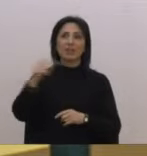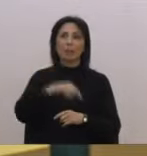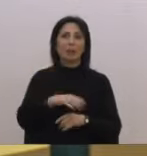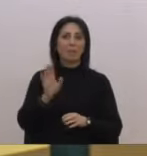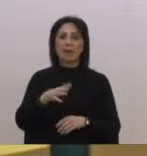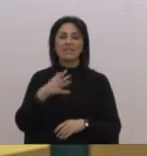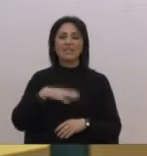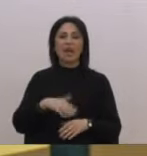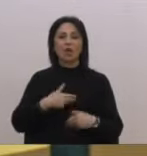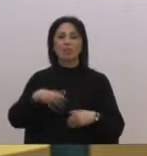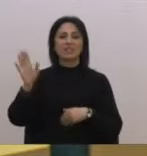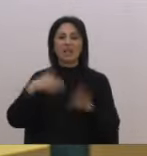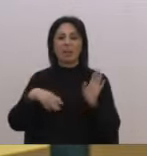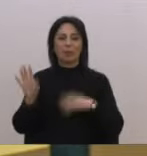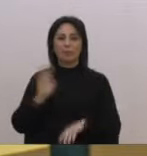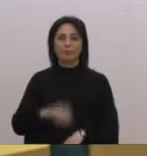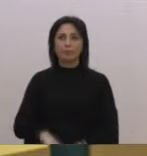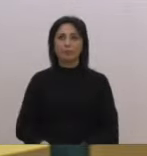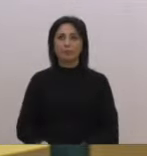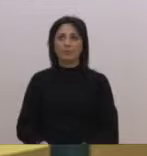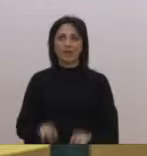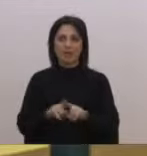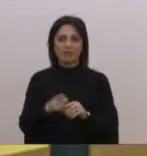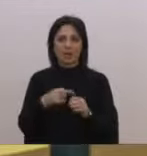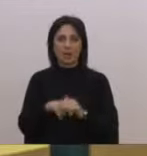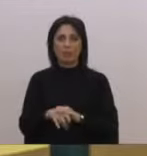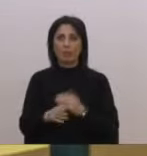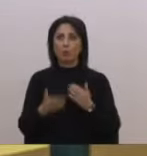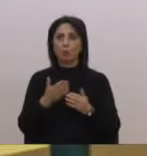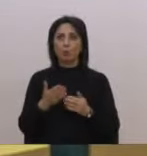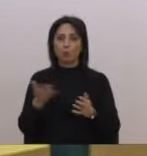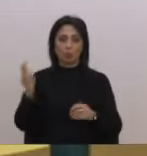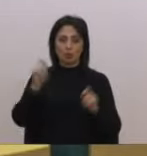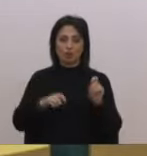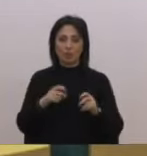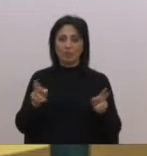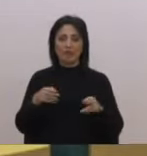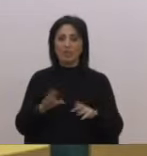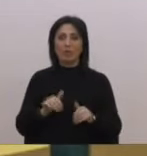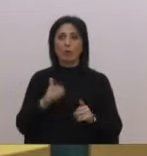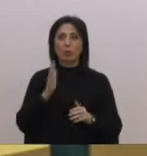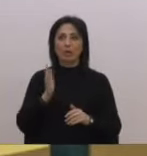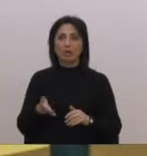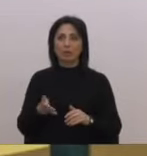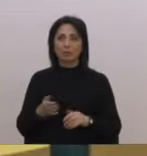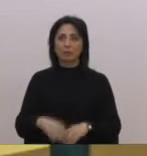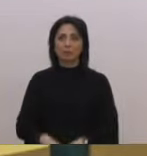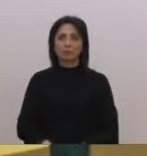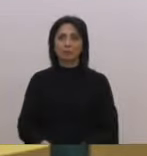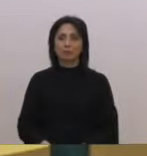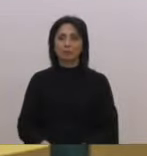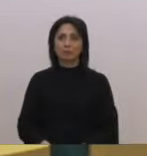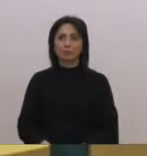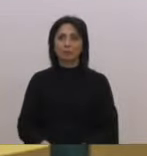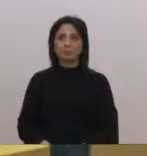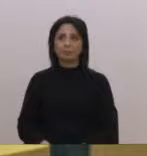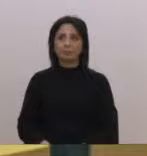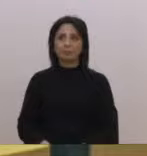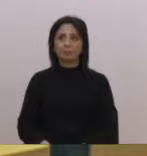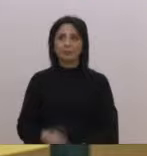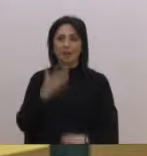în sacartul lui Suleba Esegi, a se gamodi, se mitor, tu și mă sugerez, da, tolia, vor ori knevet. Anda,